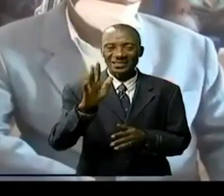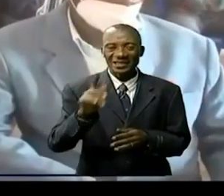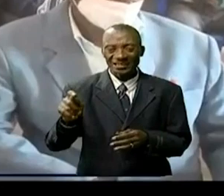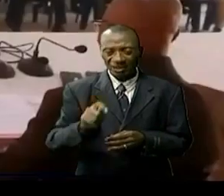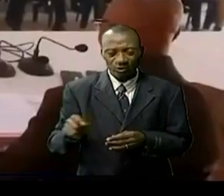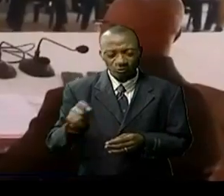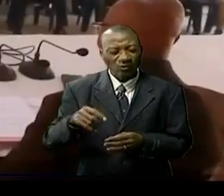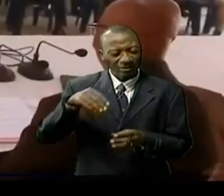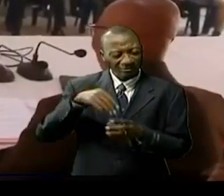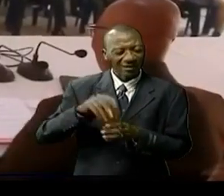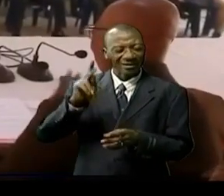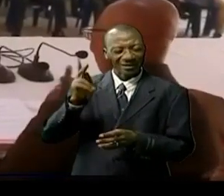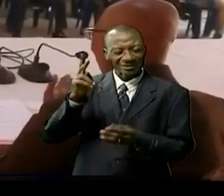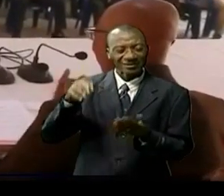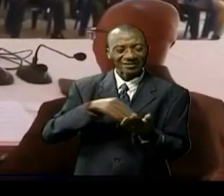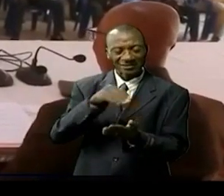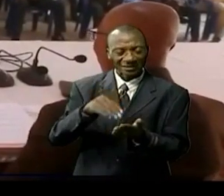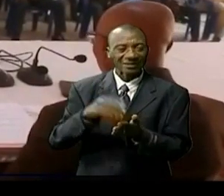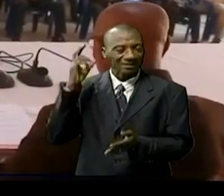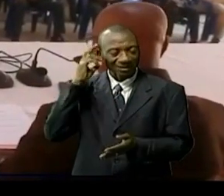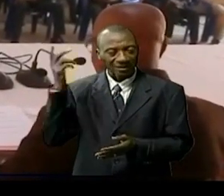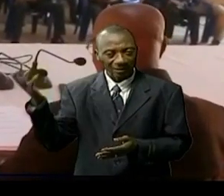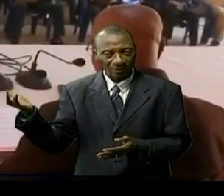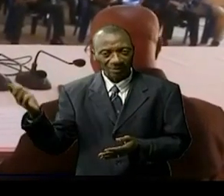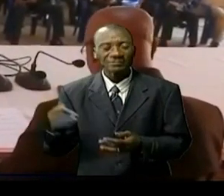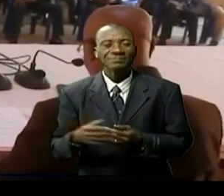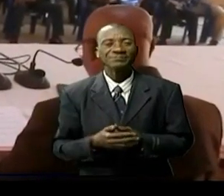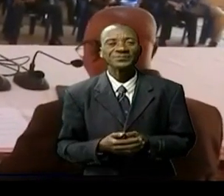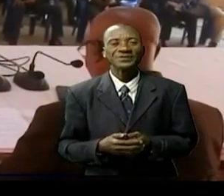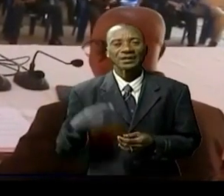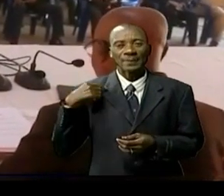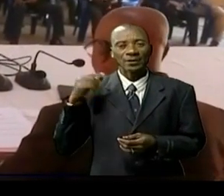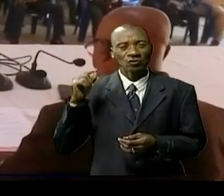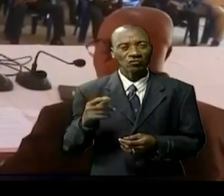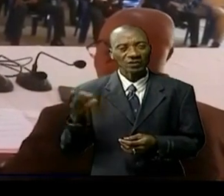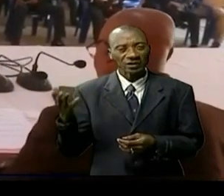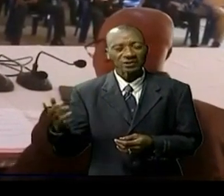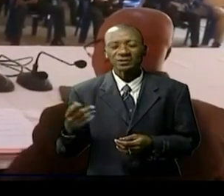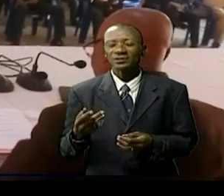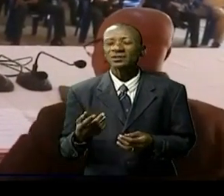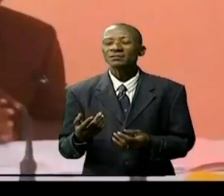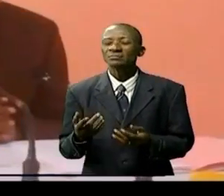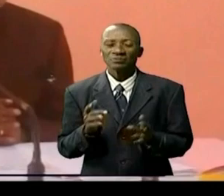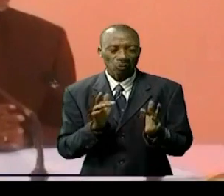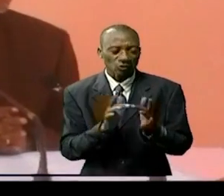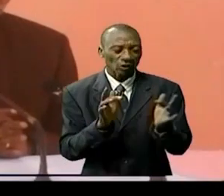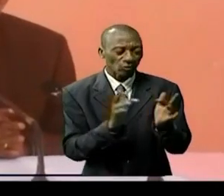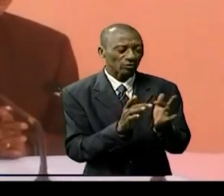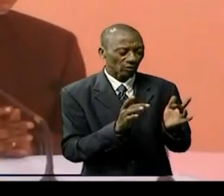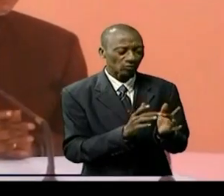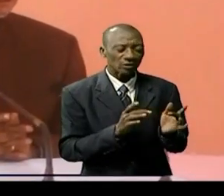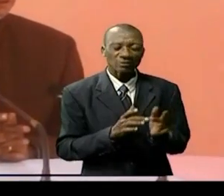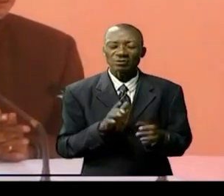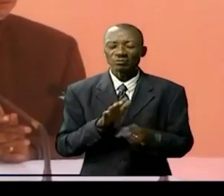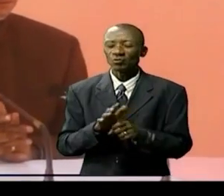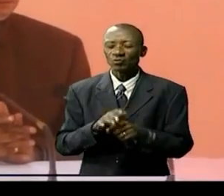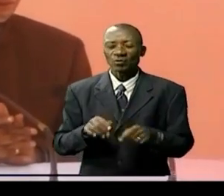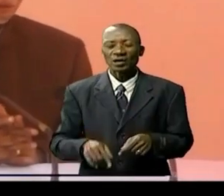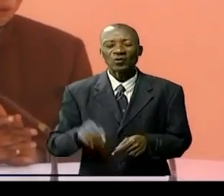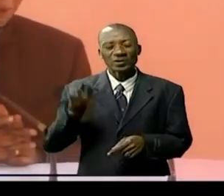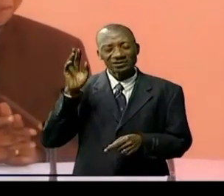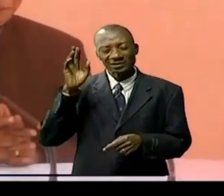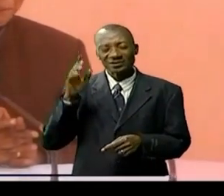concitoyens l'autorité pour ainsi elle informera également l'assistance des multiples contacts pris à kinshasa avec le ministre des idées